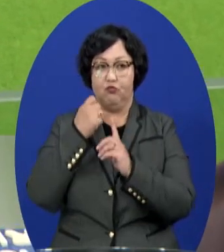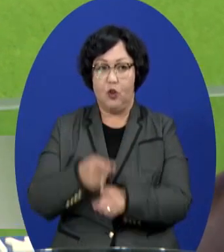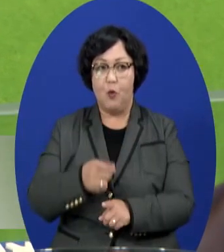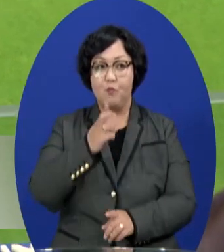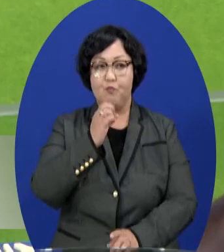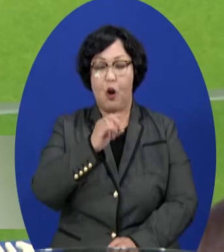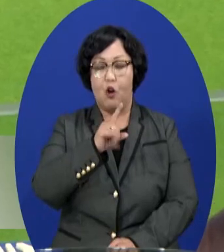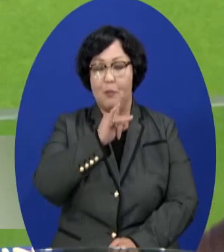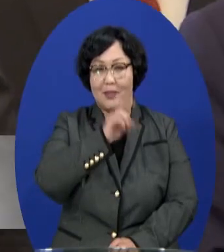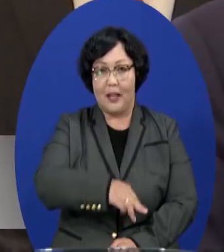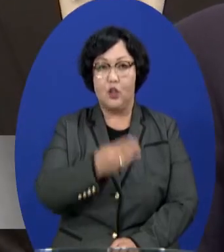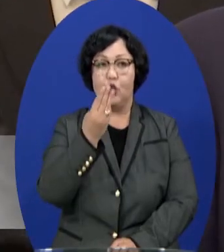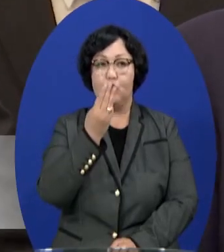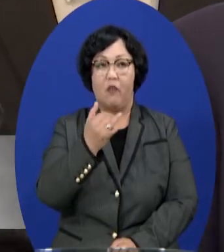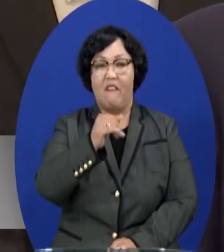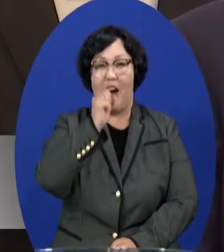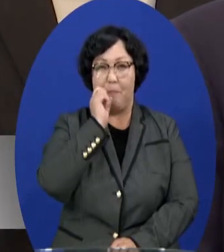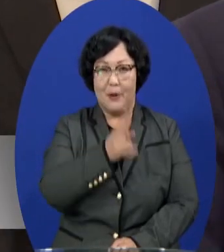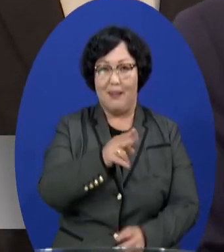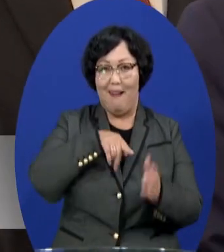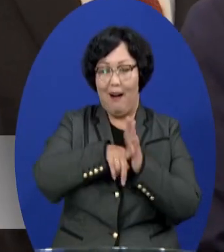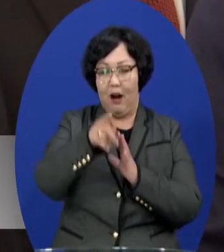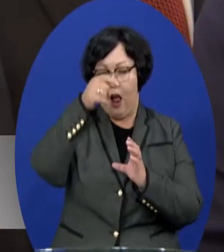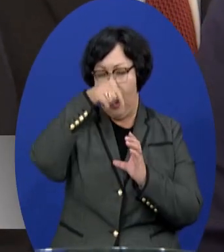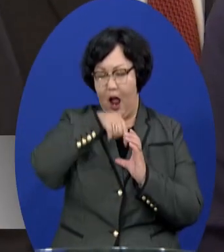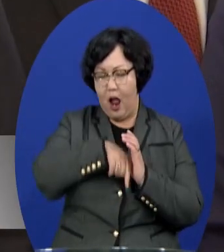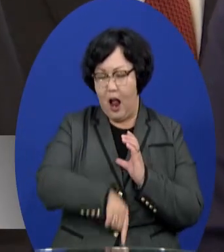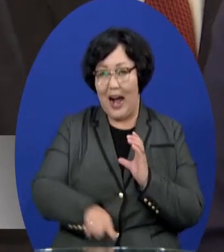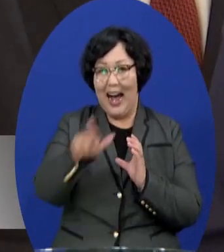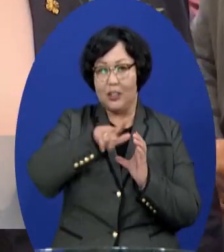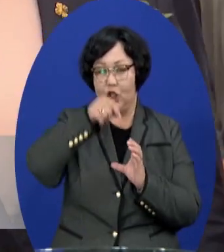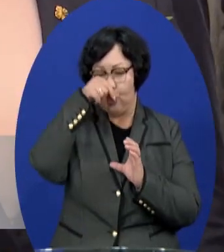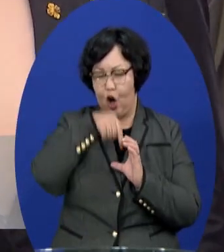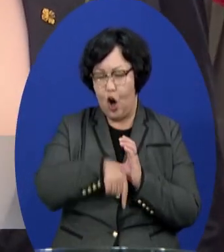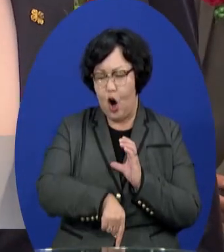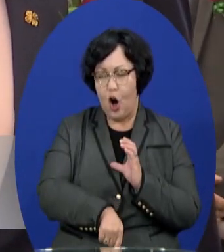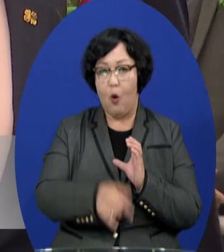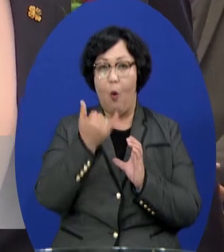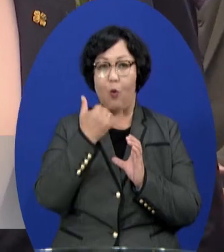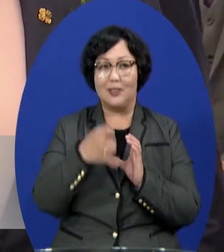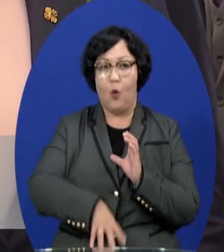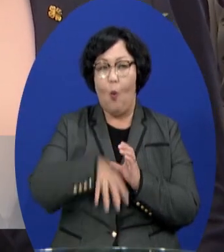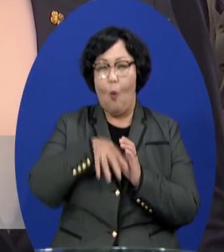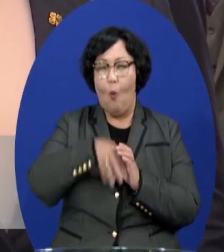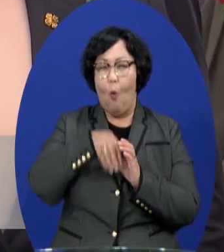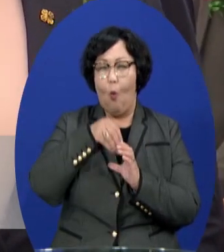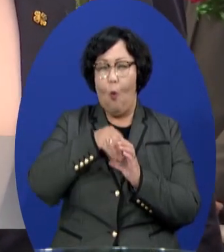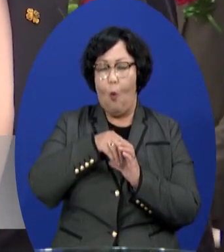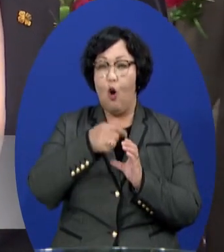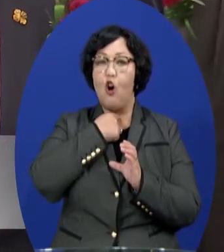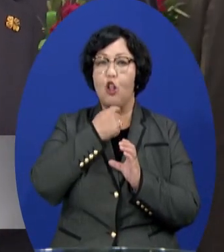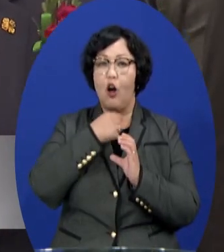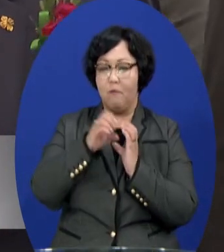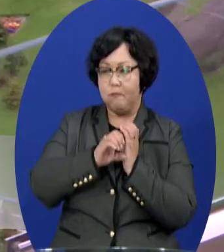бид нар газрын гүнээс 30 ширхэг гүний газрын доорх ус гаргаж худаг гаргана. Газрын доорх усыг бид нар дамжуулах шугам